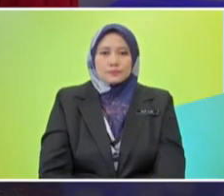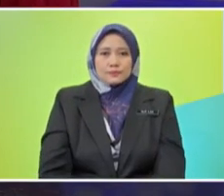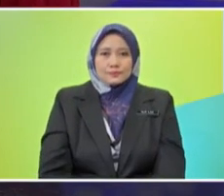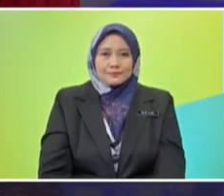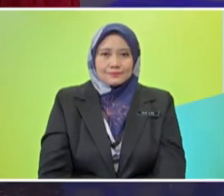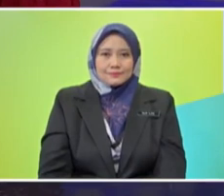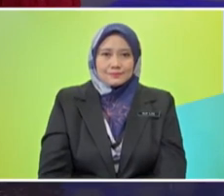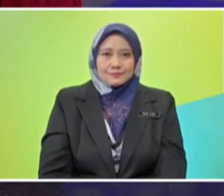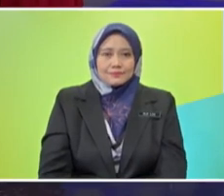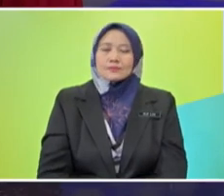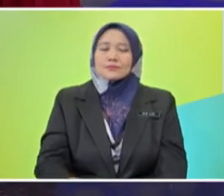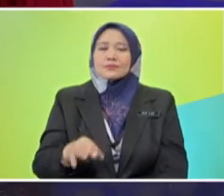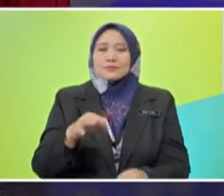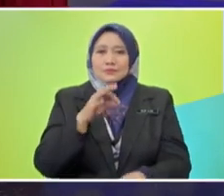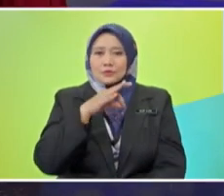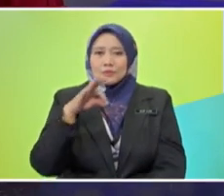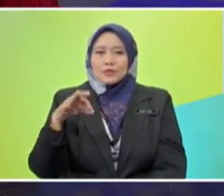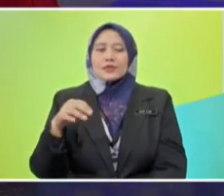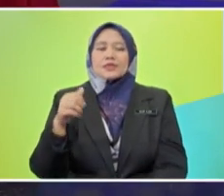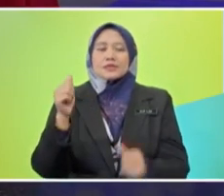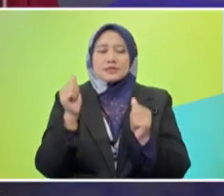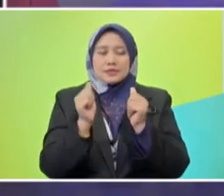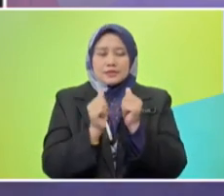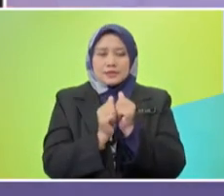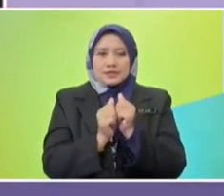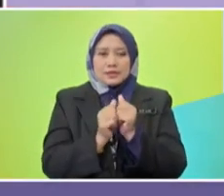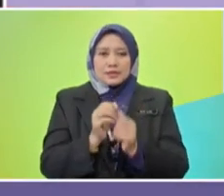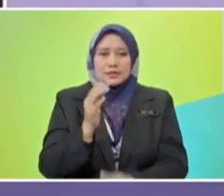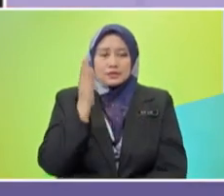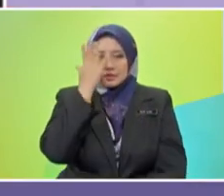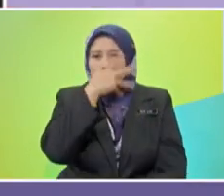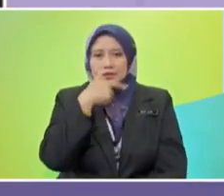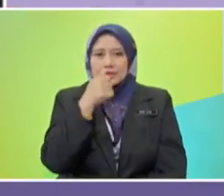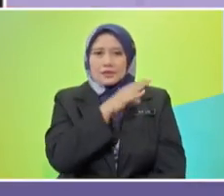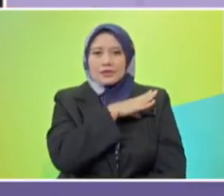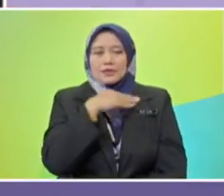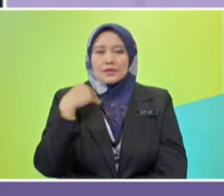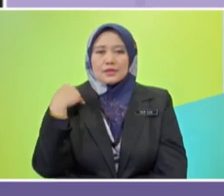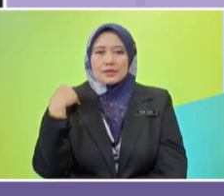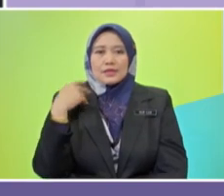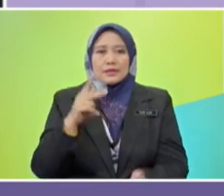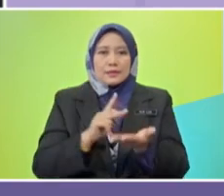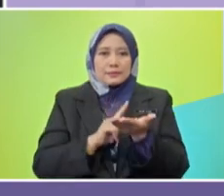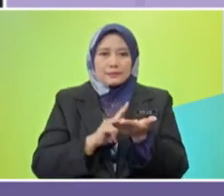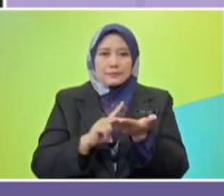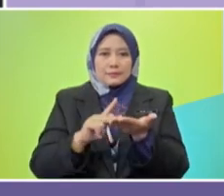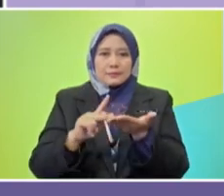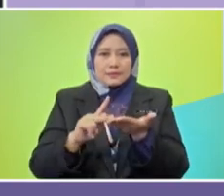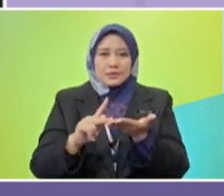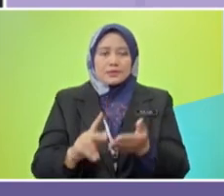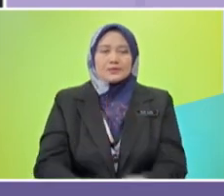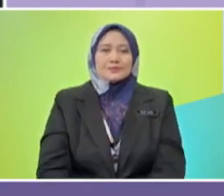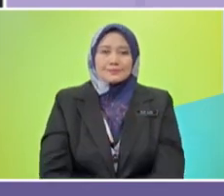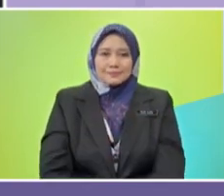dan kemas. Boleh Alisha bina dua ayat? Okey. Baik, bagus Alisha. Jadi gambar yang seterusnya mestilah